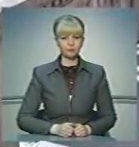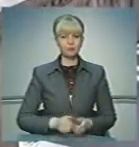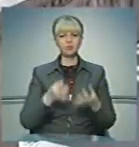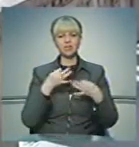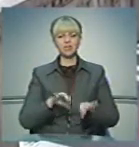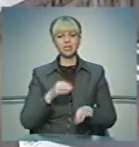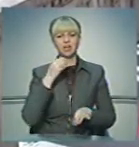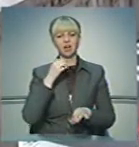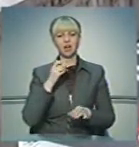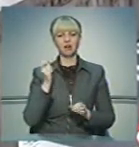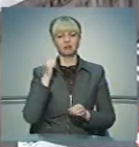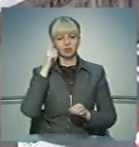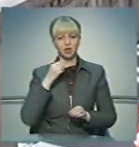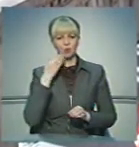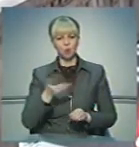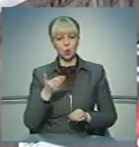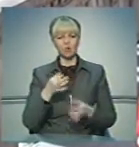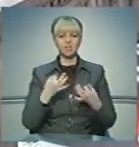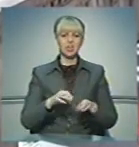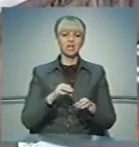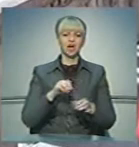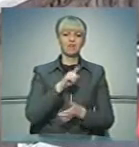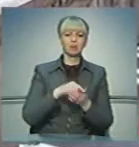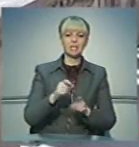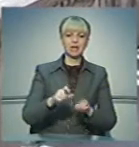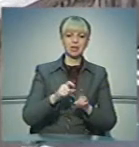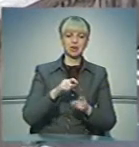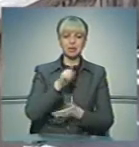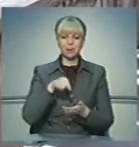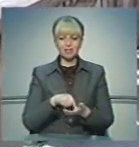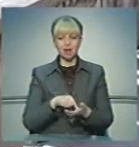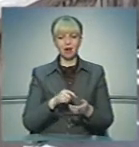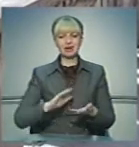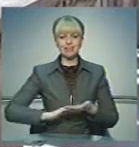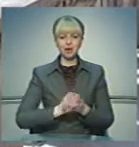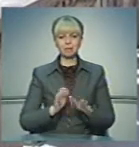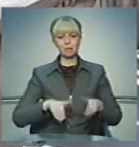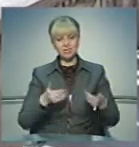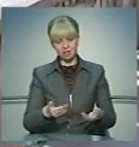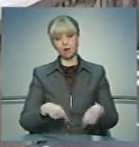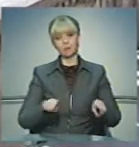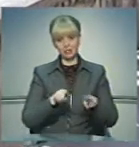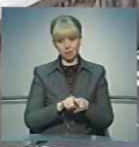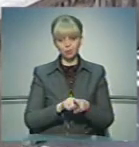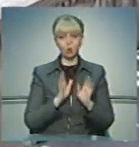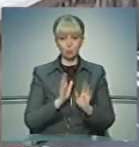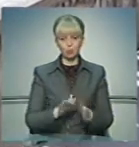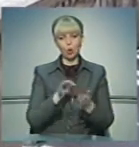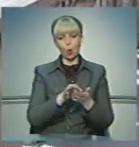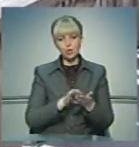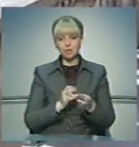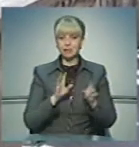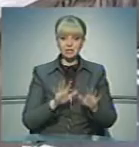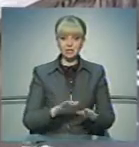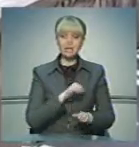володіння доповіддю, вільна відповідь на запитання, якість презентації. І таким чином будуть оцінюватися